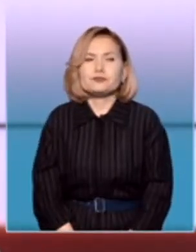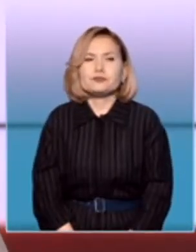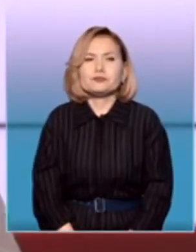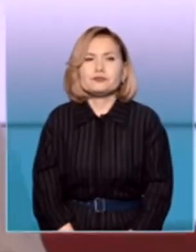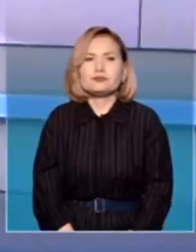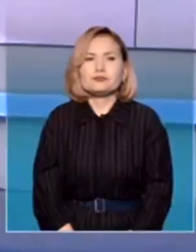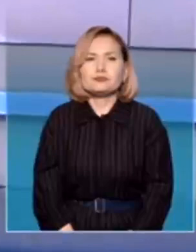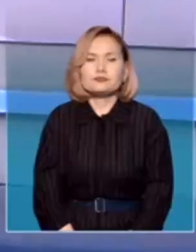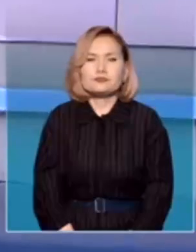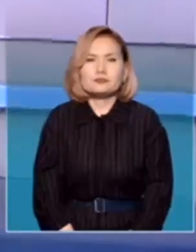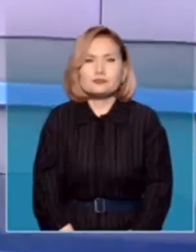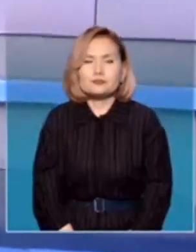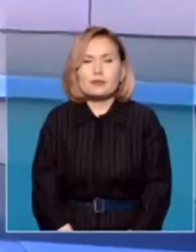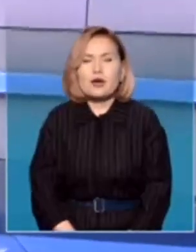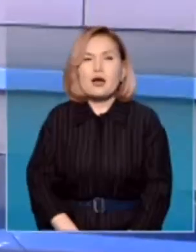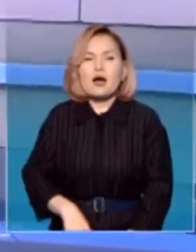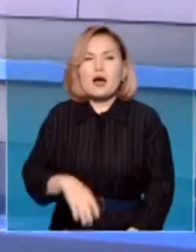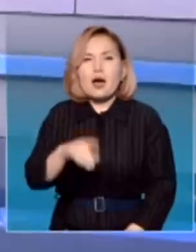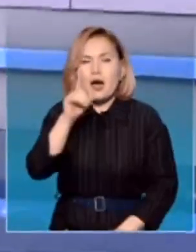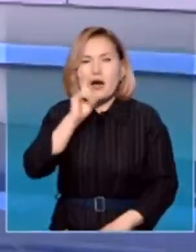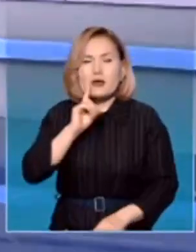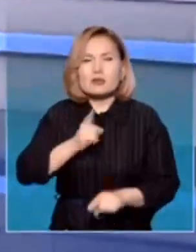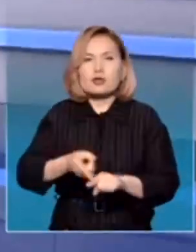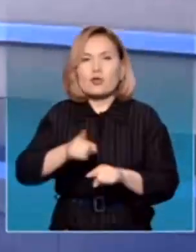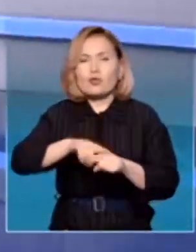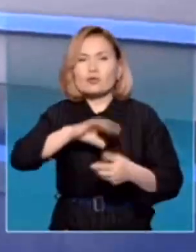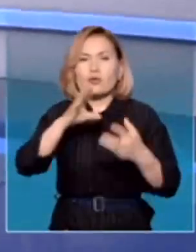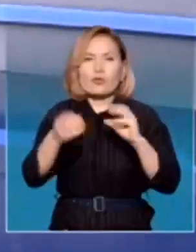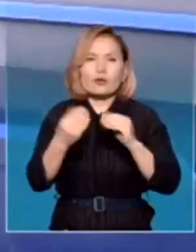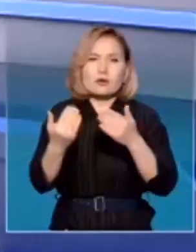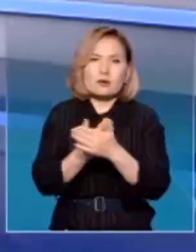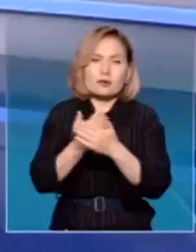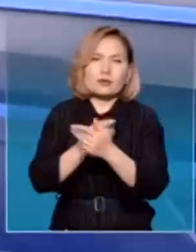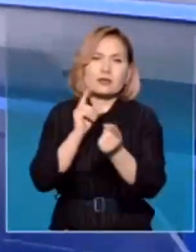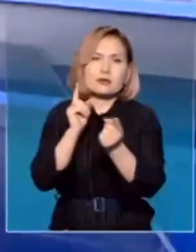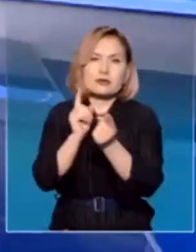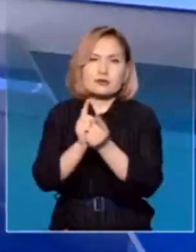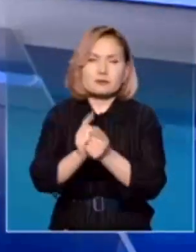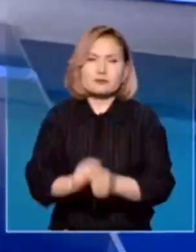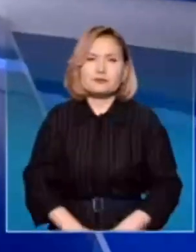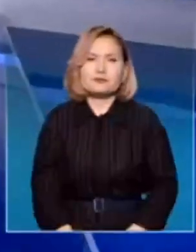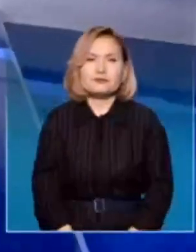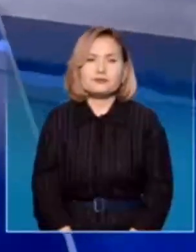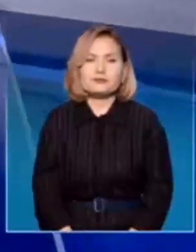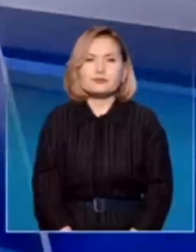алыстамаңыздар. Демалыс күндеріңіз сәтті өтсін, аман сау болыңыздар.